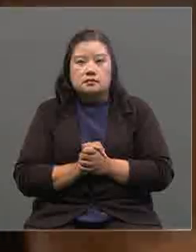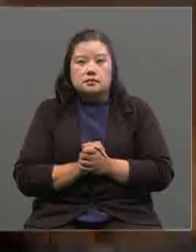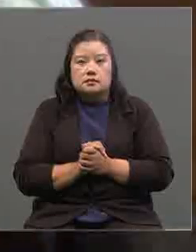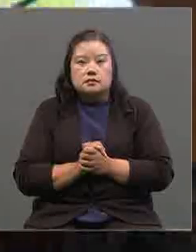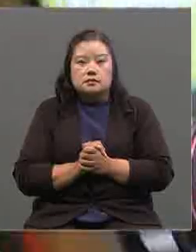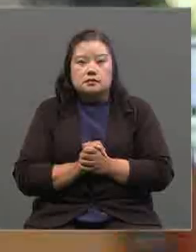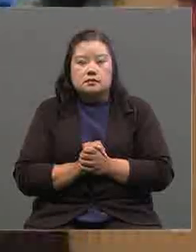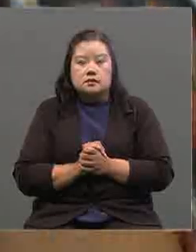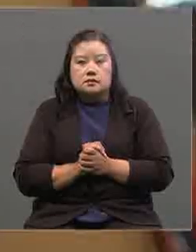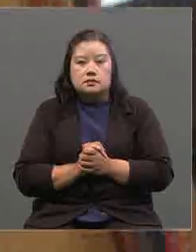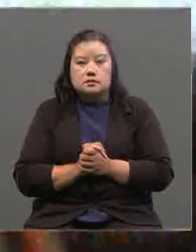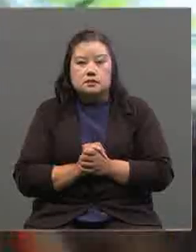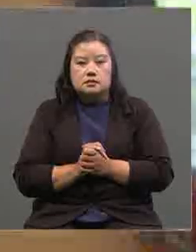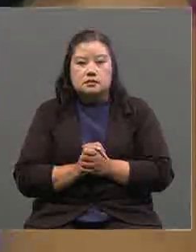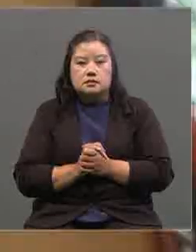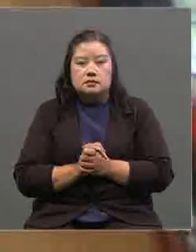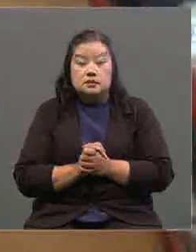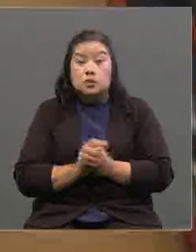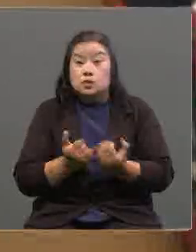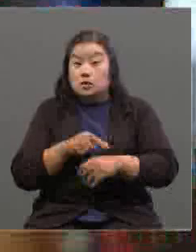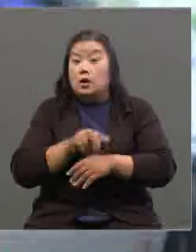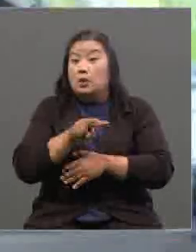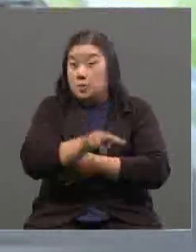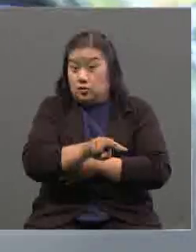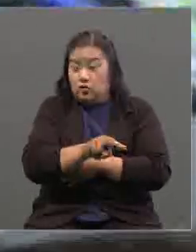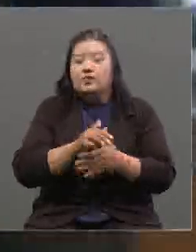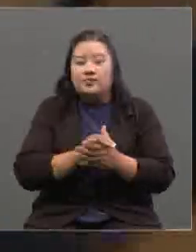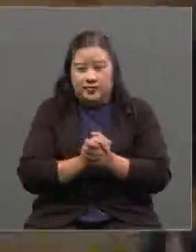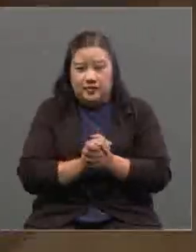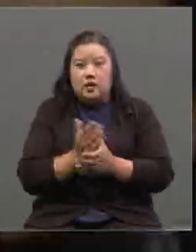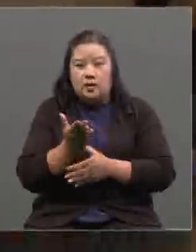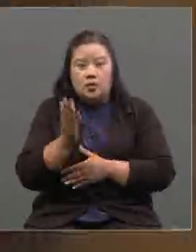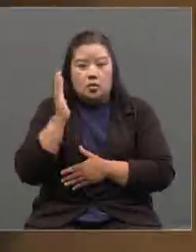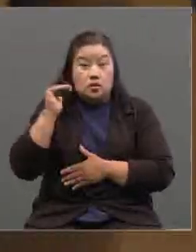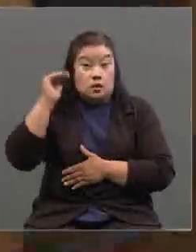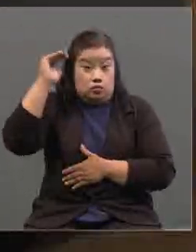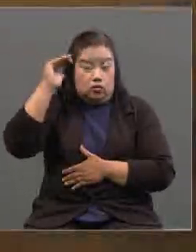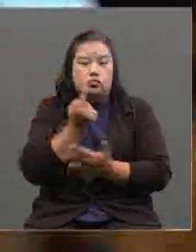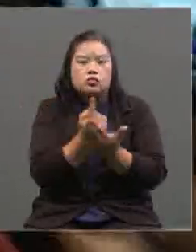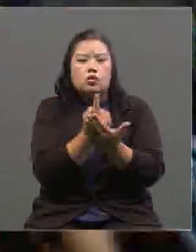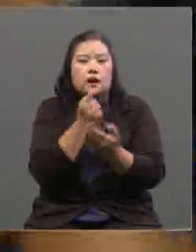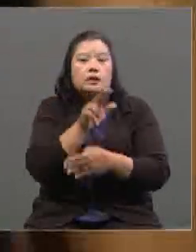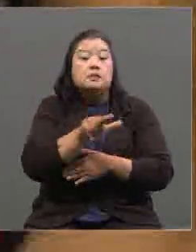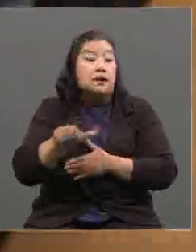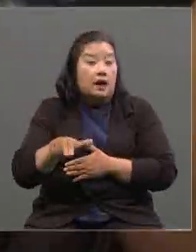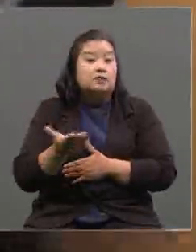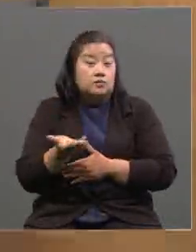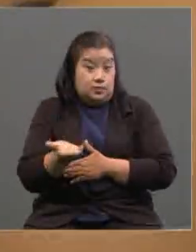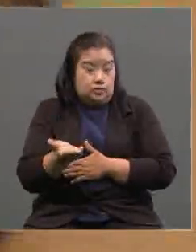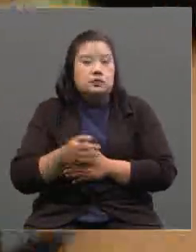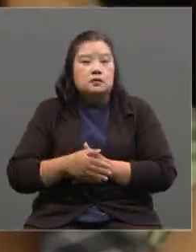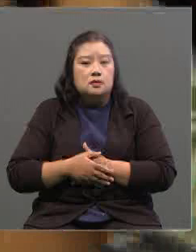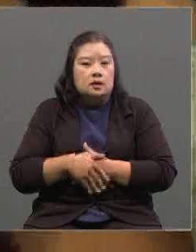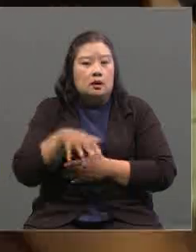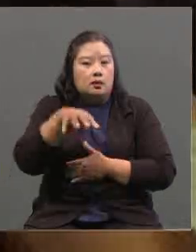โดยเมื่อเวลาประมาณบ่าย2โมงครึ่งนะคะนายเศรษฐาทวีสินค่ะว่าที่นายกรัฐมนตรีจากพรรคเพื่อไทยเดินทางเข้าที่ทำ